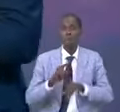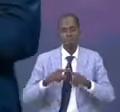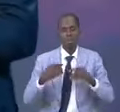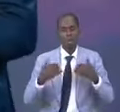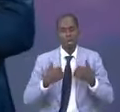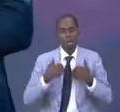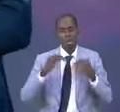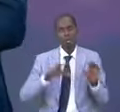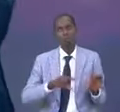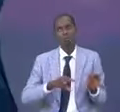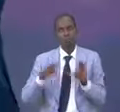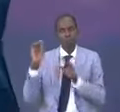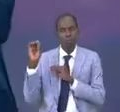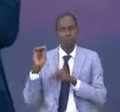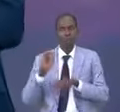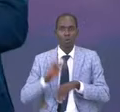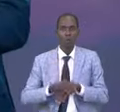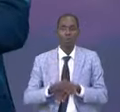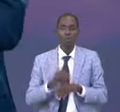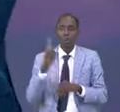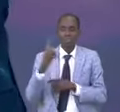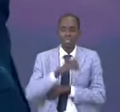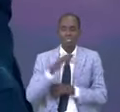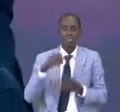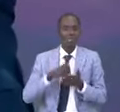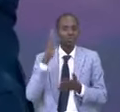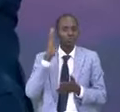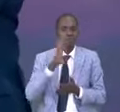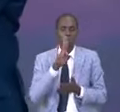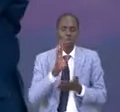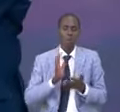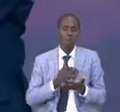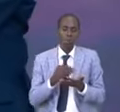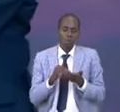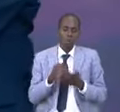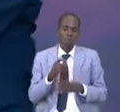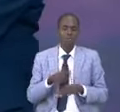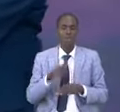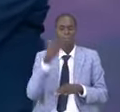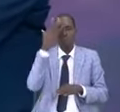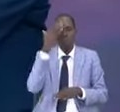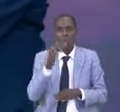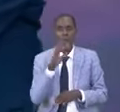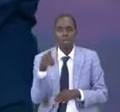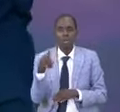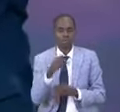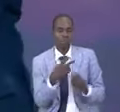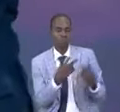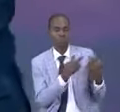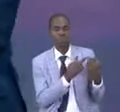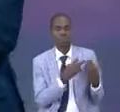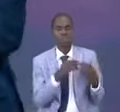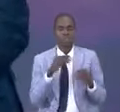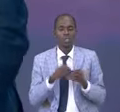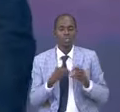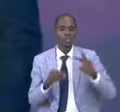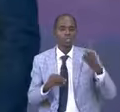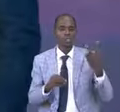notre tour et nous irons si nous reposer notre labeur pour regarder en arrière deux Timothée 4 10